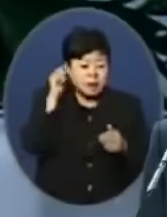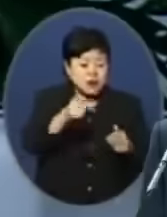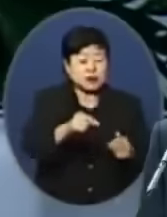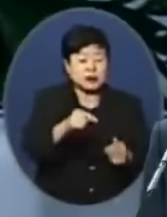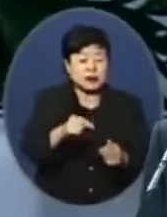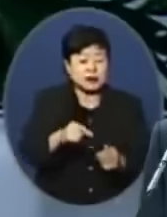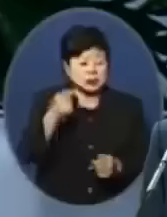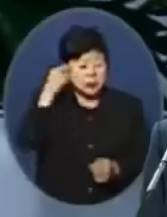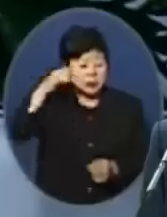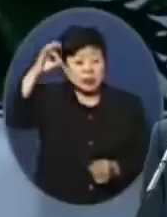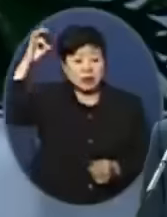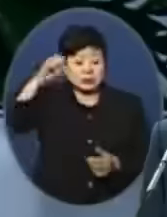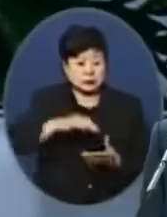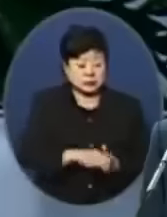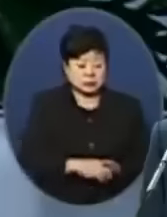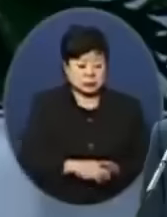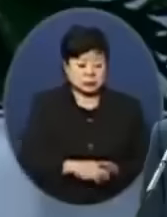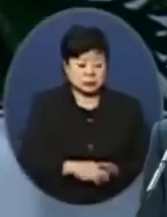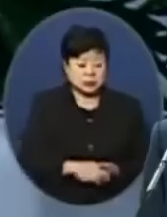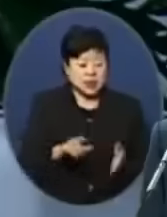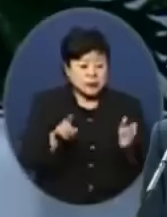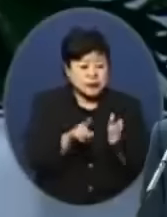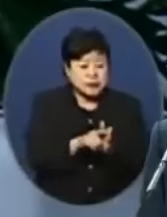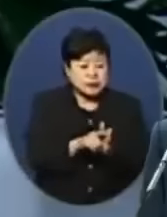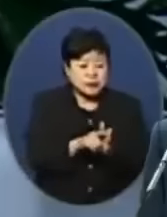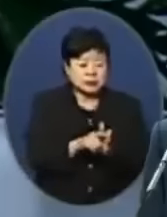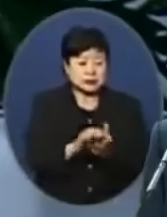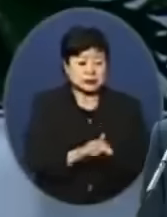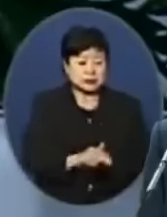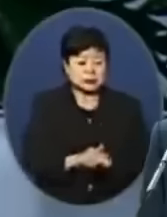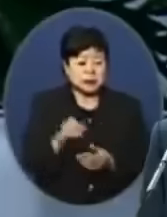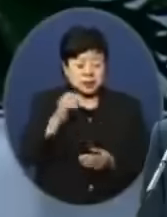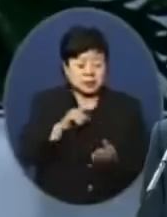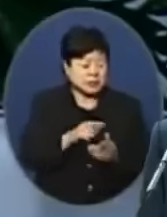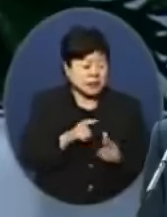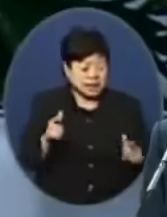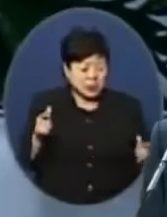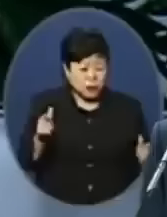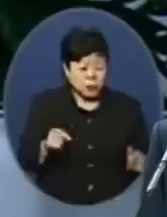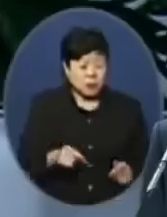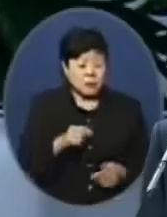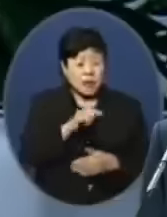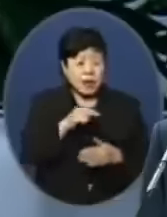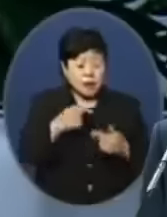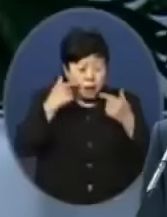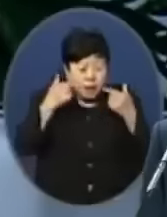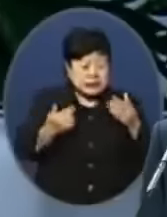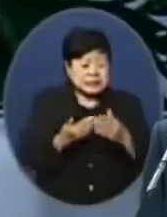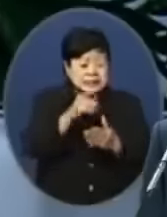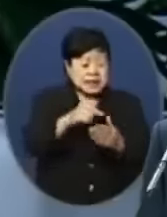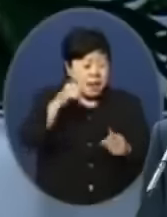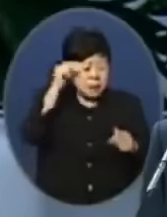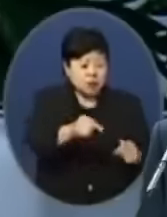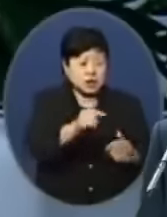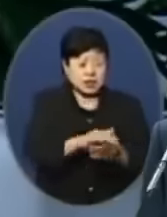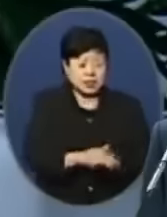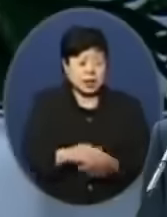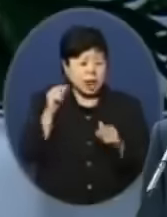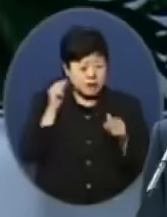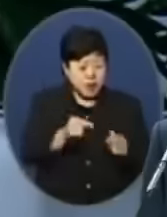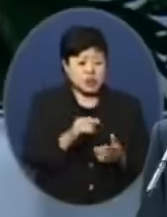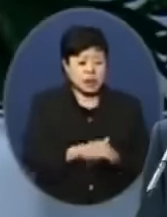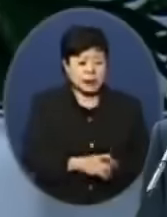명령을 해라, 명령을. 믿음이라는 것은 그냥 믿는 것이 아니라 마음에 확신이 생기면 명령하는 것이다.